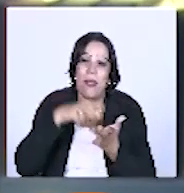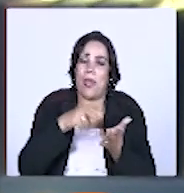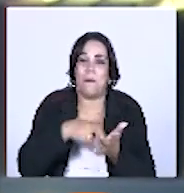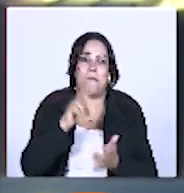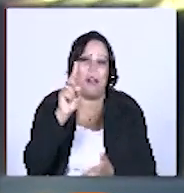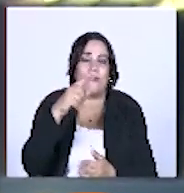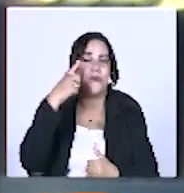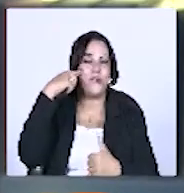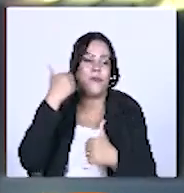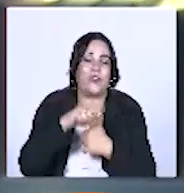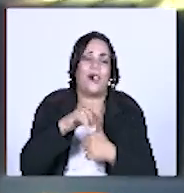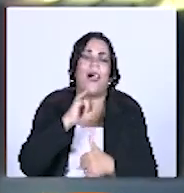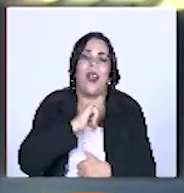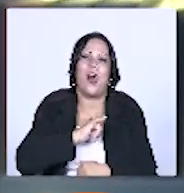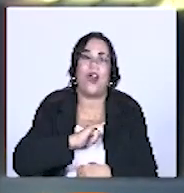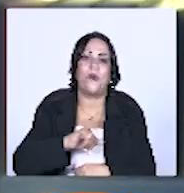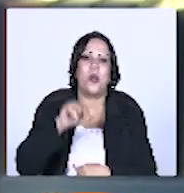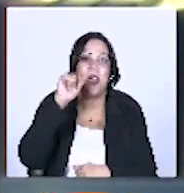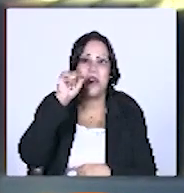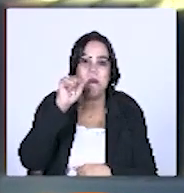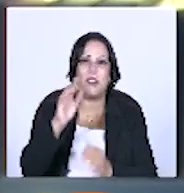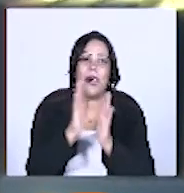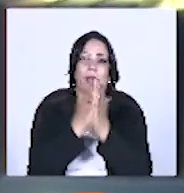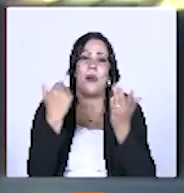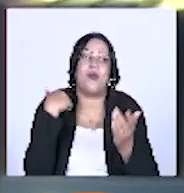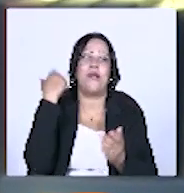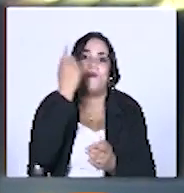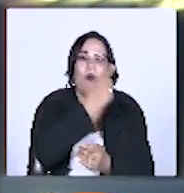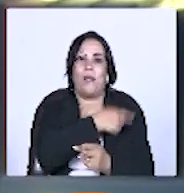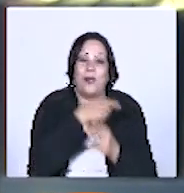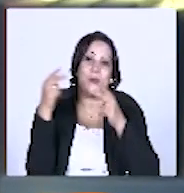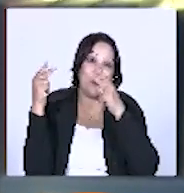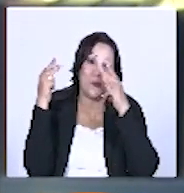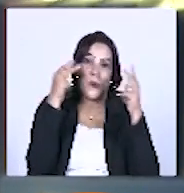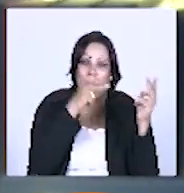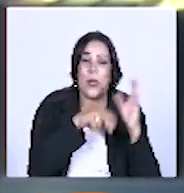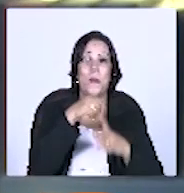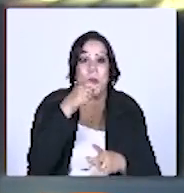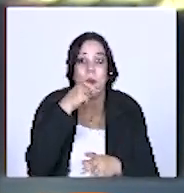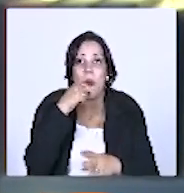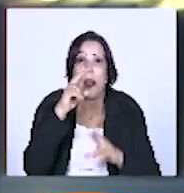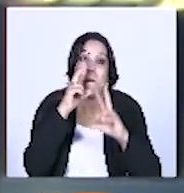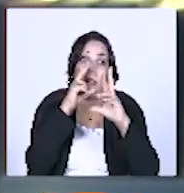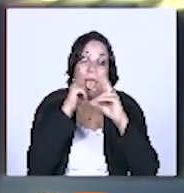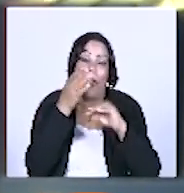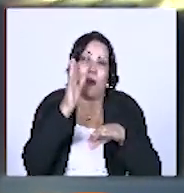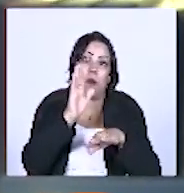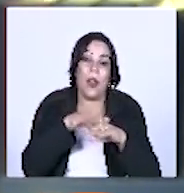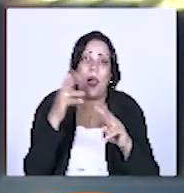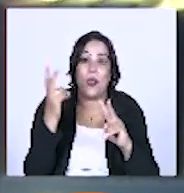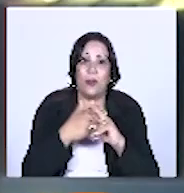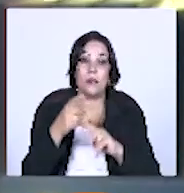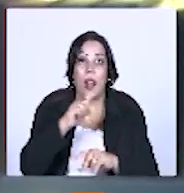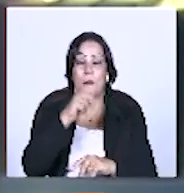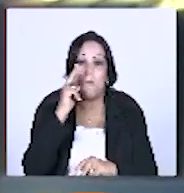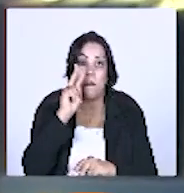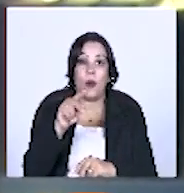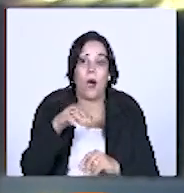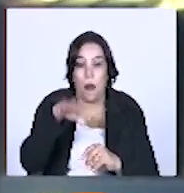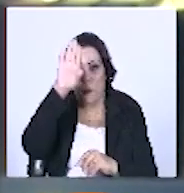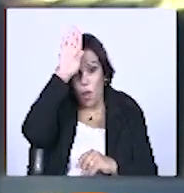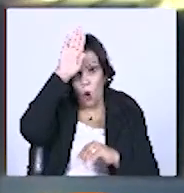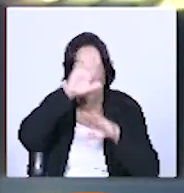ونتذكر دايما ان في سفر الرؤيه كان يتحدث عن الناس الذين لن يروا الملكوت